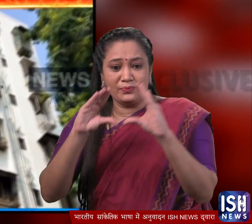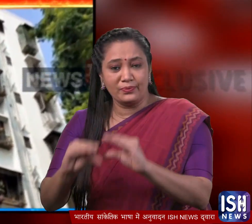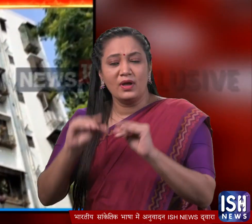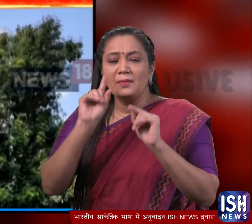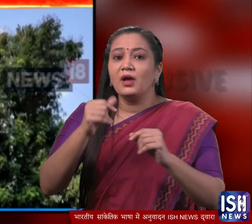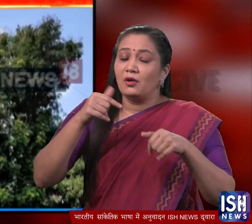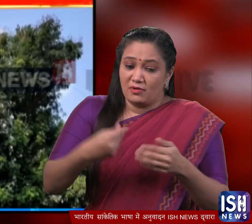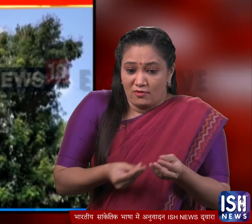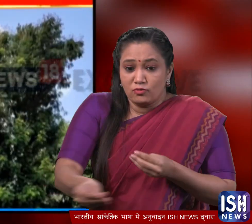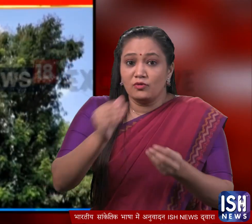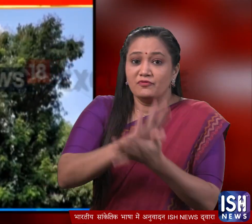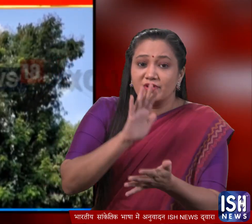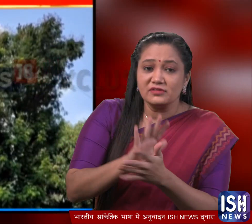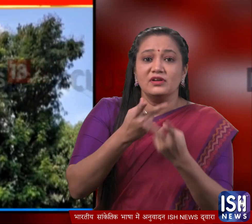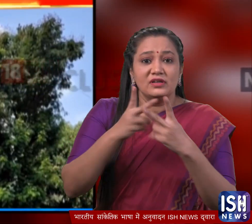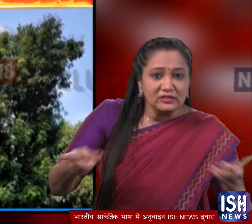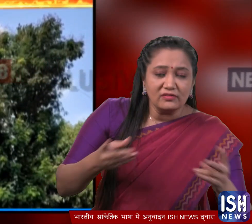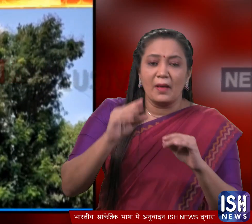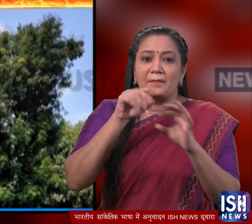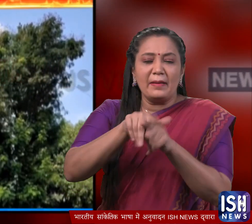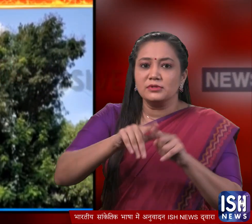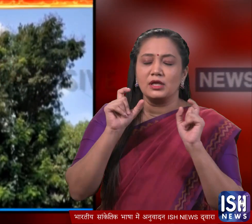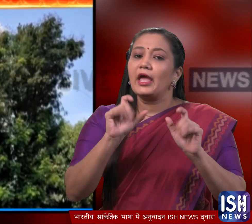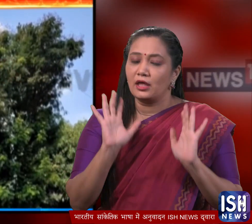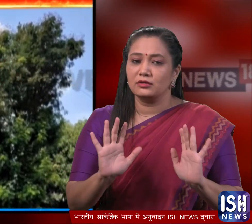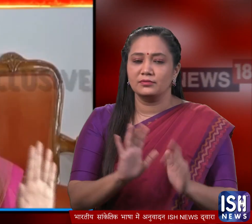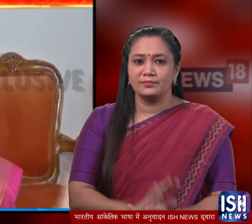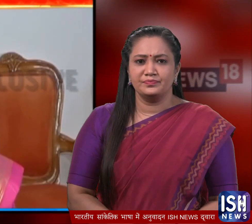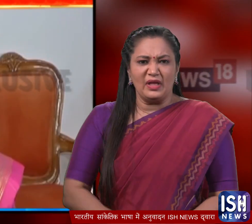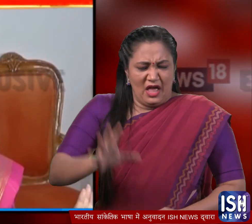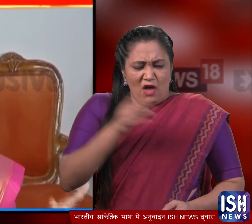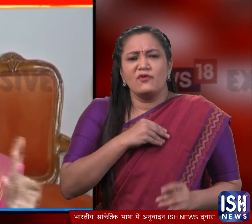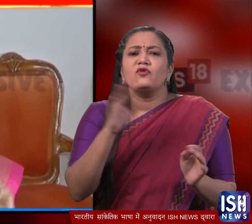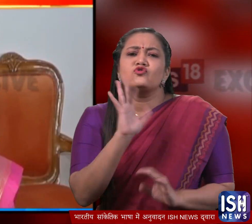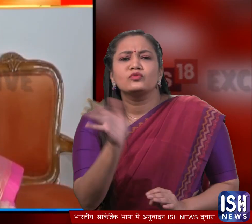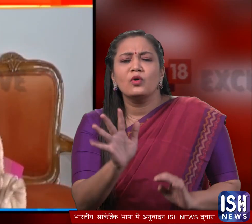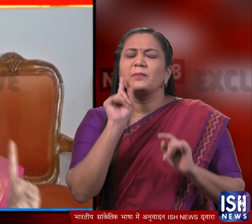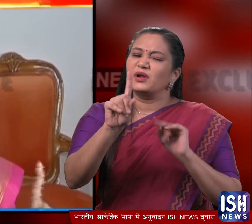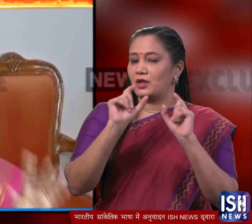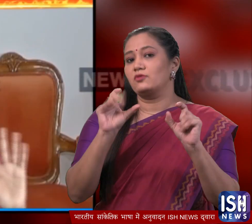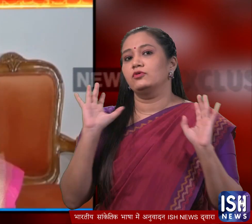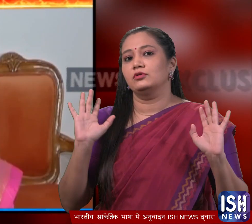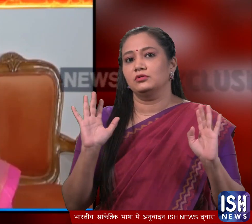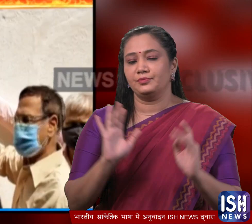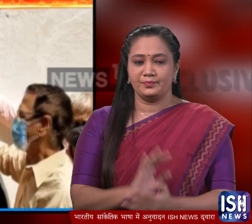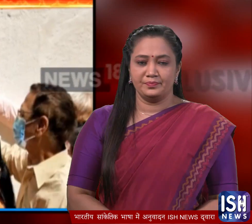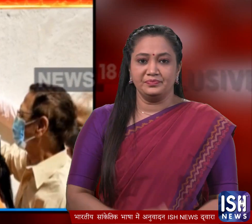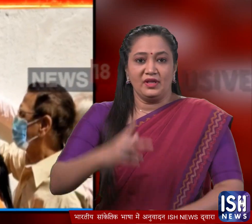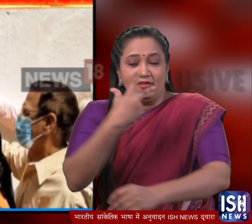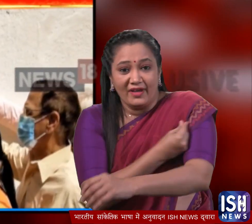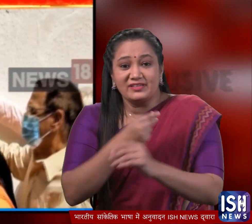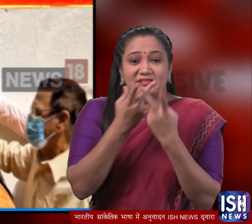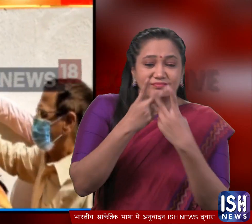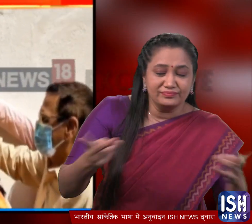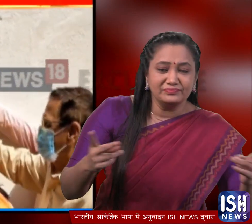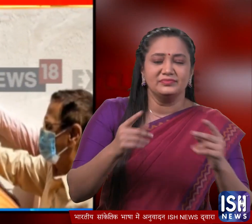हो, लेकिन त्योहारी सीजन होने की वजह से बीएमसी कोई खतरा नहीं उठाना चाहता। डरने की बात नहीं, लेकिन संभालना जरूरी है।